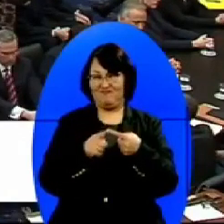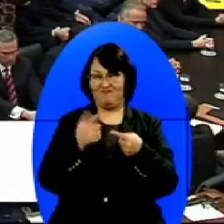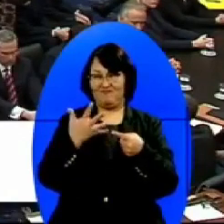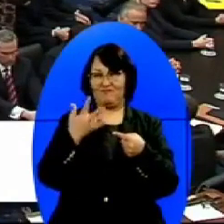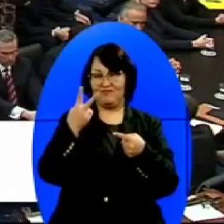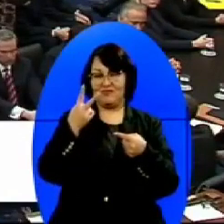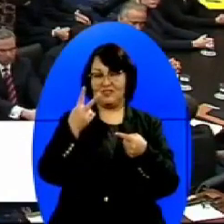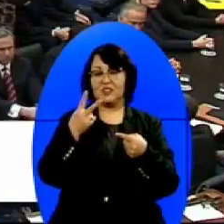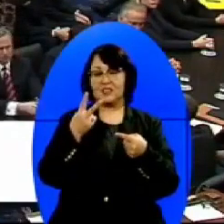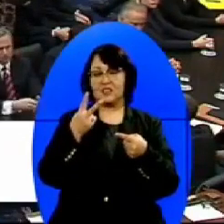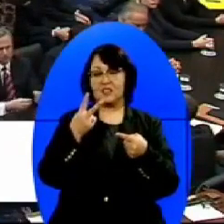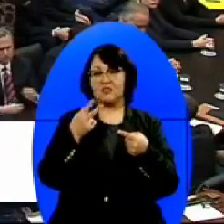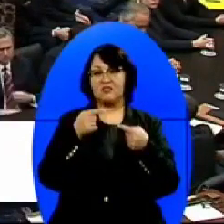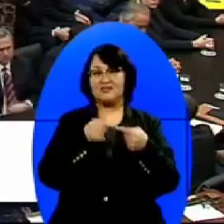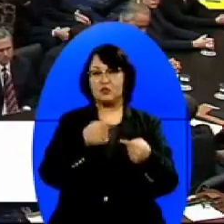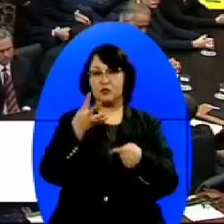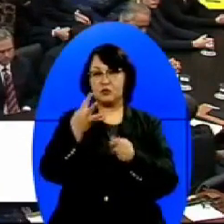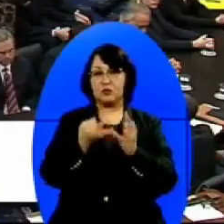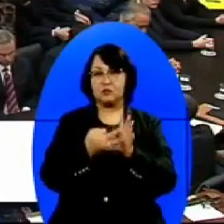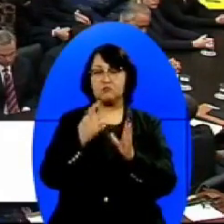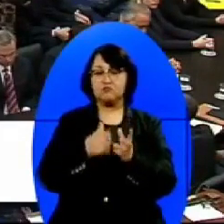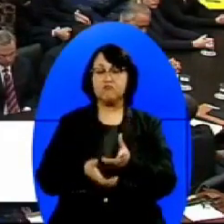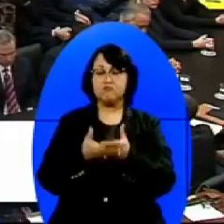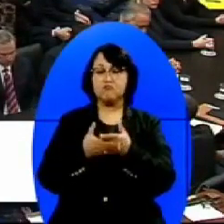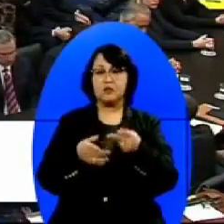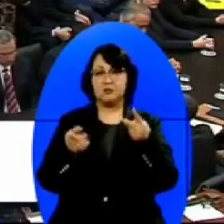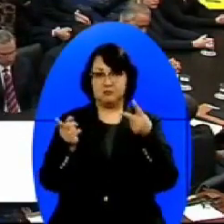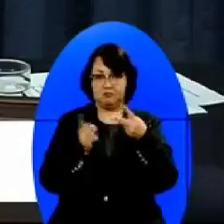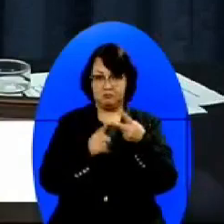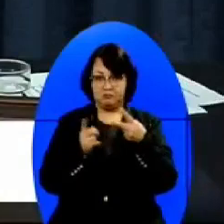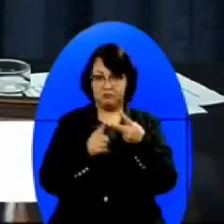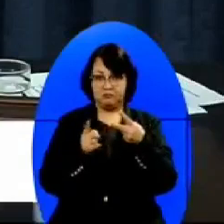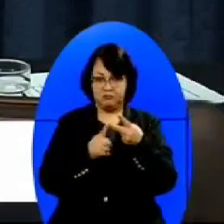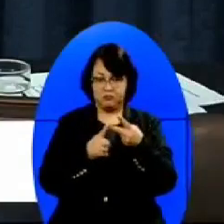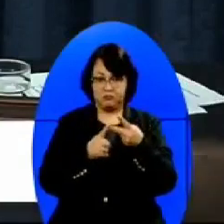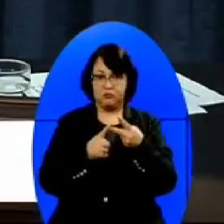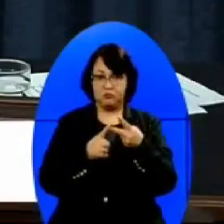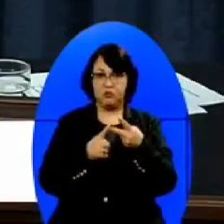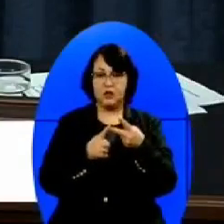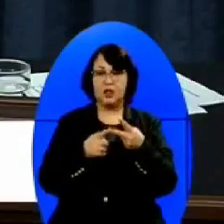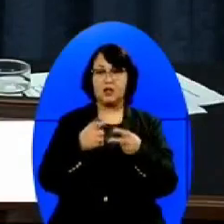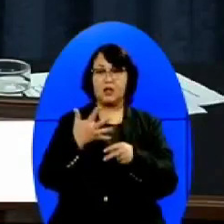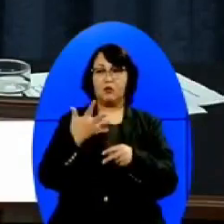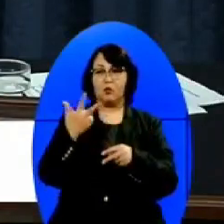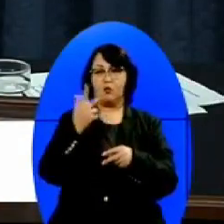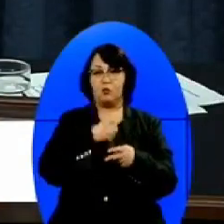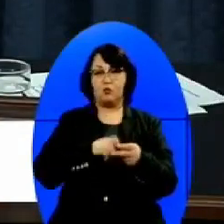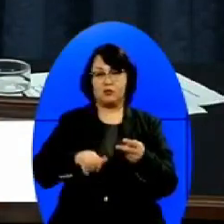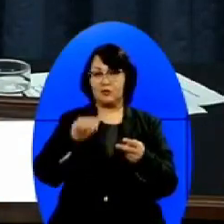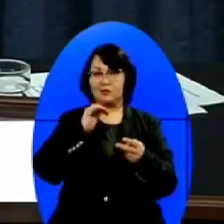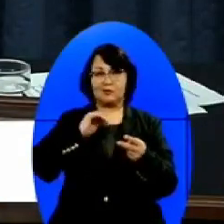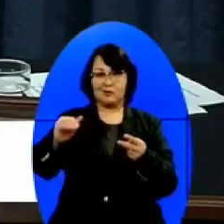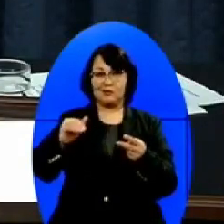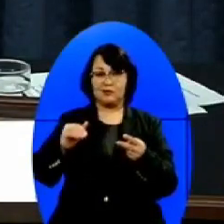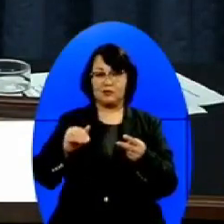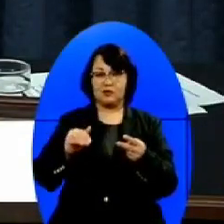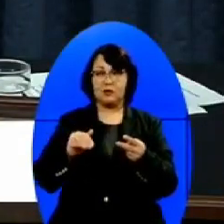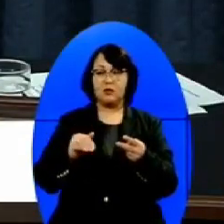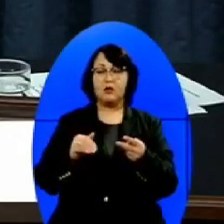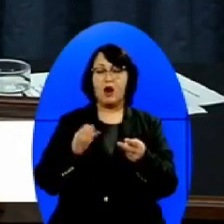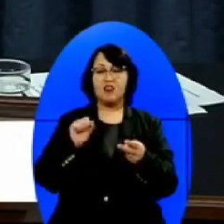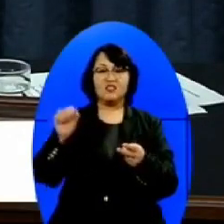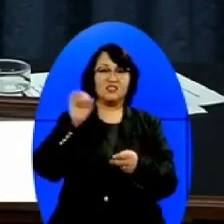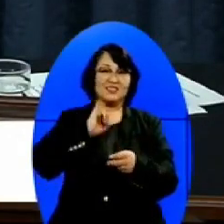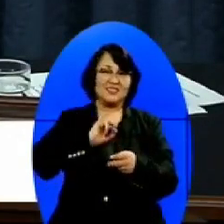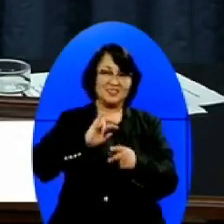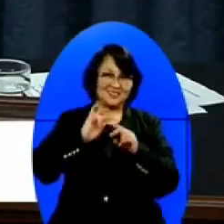48 нь дэмжсэн санал өгсөн. Харин хоёр дахь зүйл залтаар нийт гишүүдийн 53 нь татгалцсан байна. За ингэснээр ардчсан